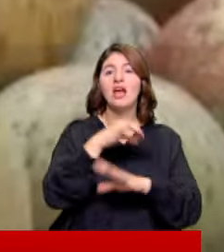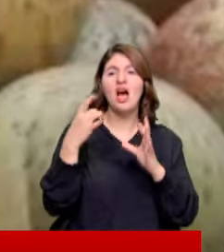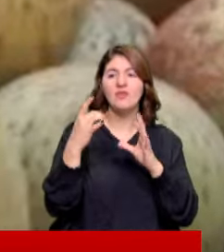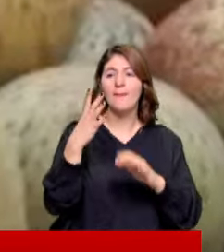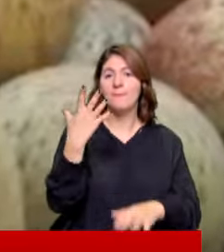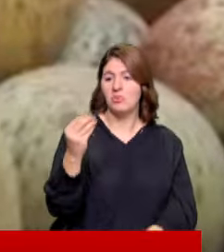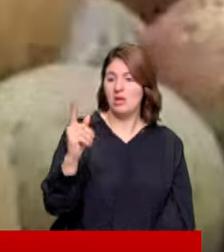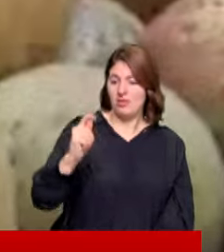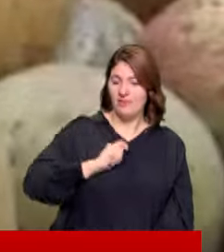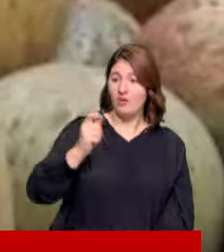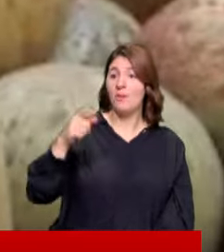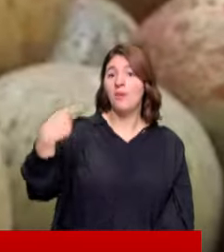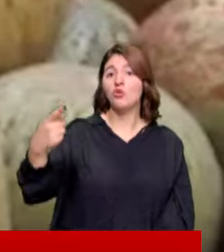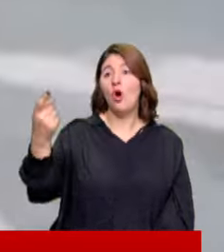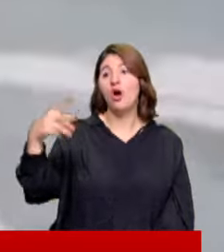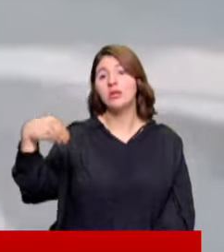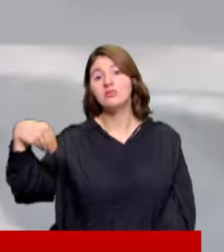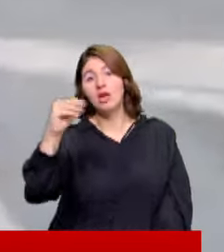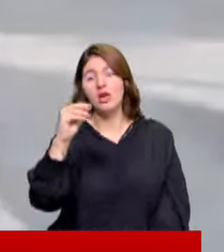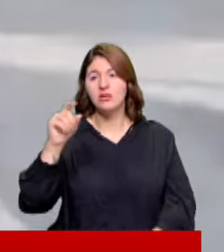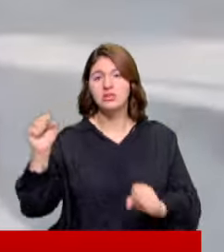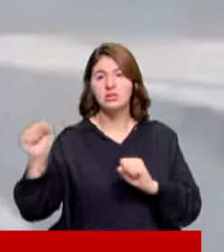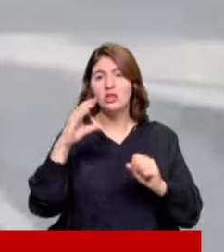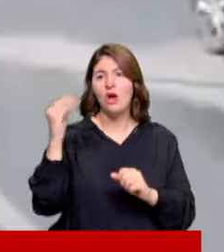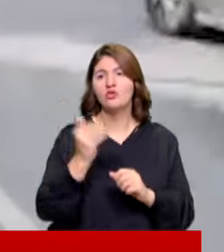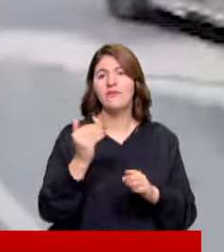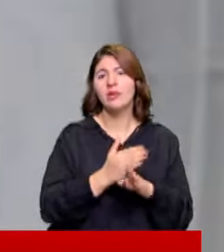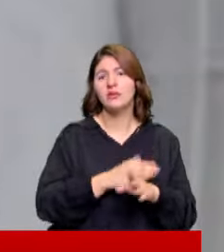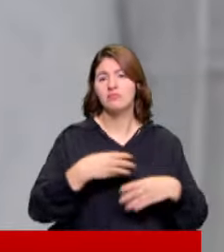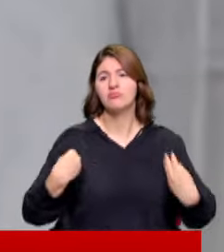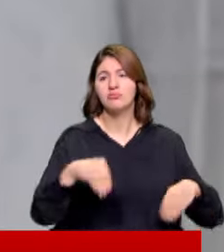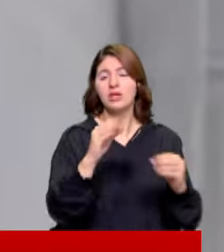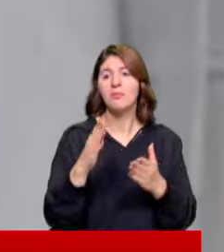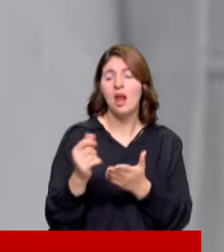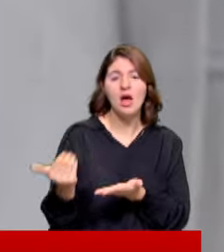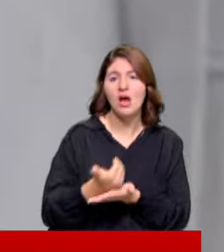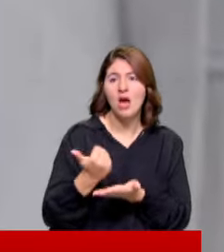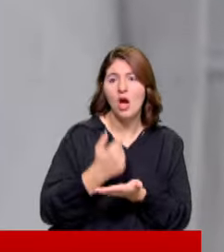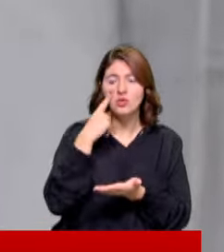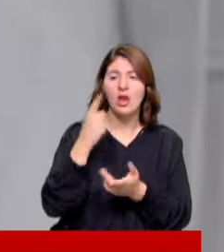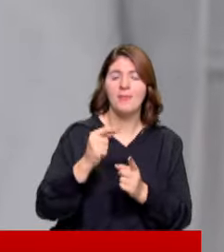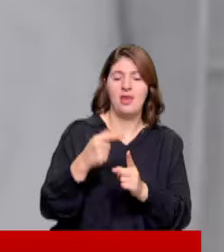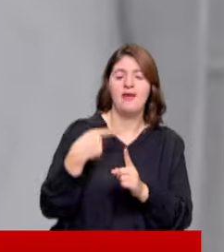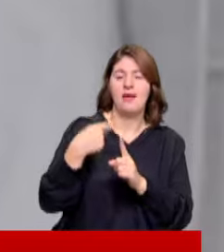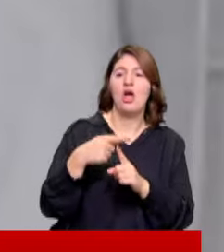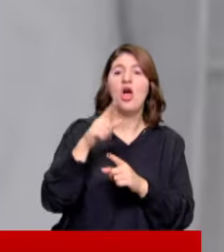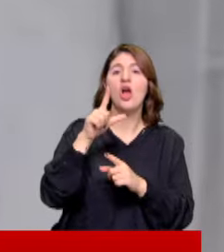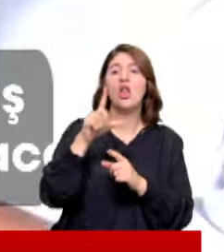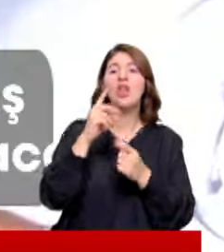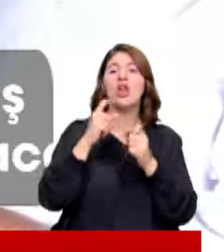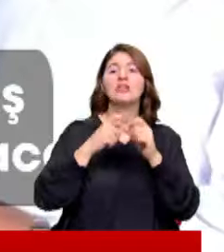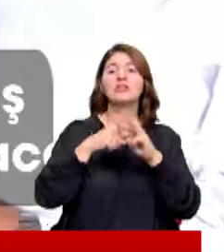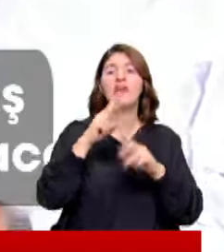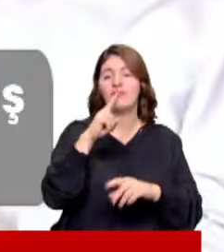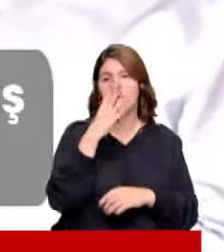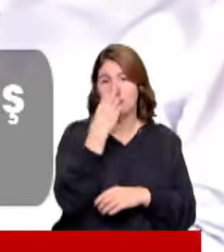edip 17 liraya satan tüccarlara kızdı. Çok daha ucuza vatandaşa sattı. Elde ettiği para kadar üzerine ekledi, LÖSEV'e bağışladı.